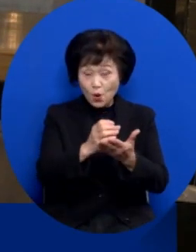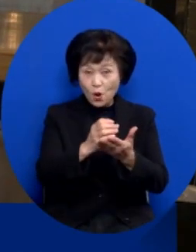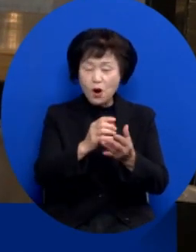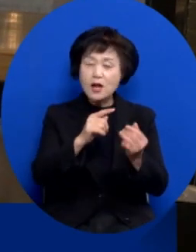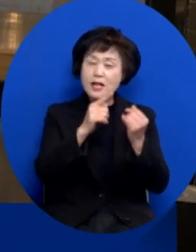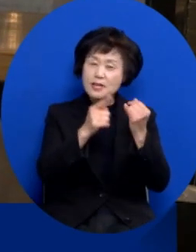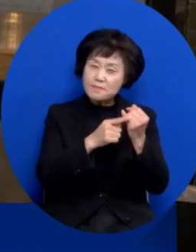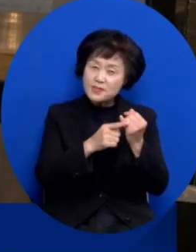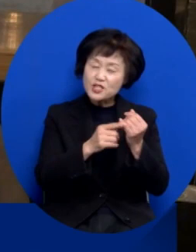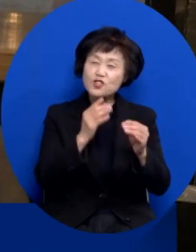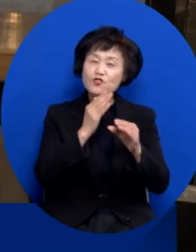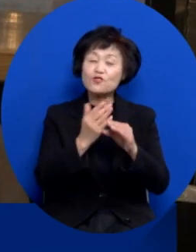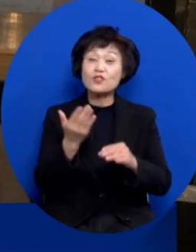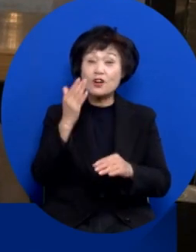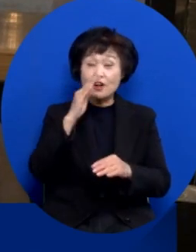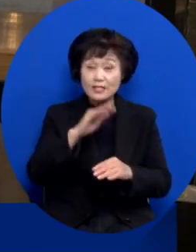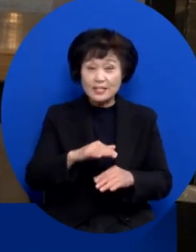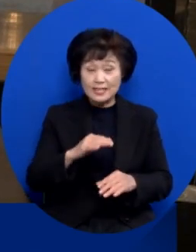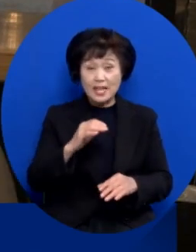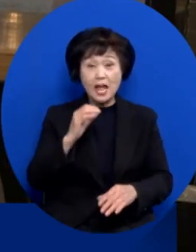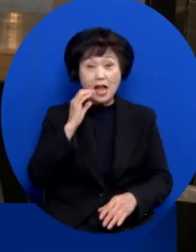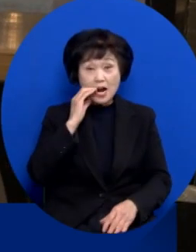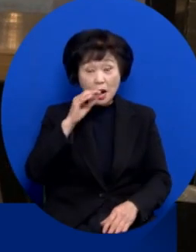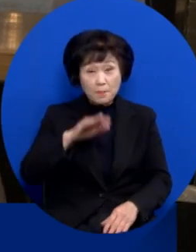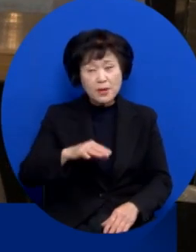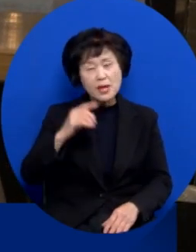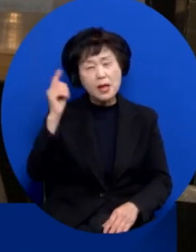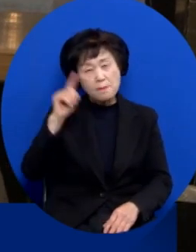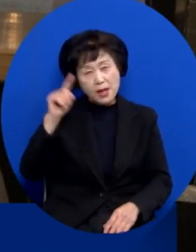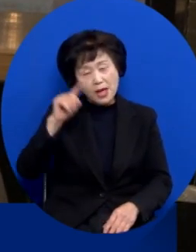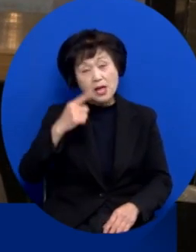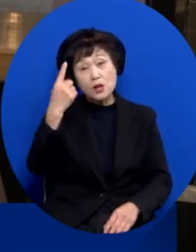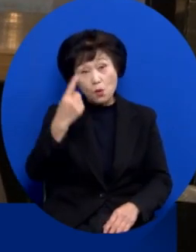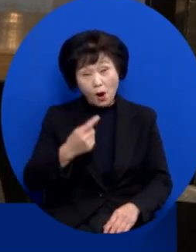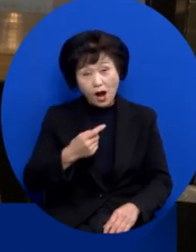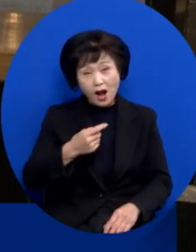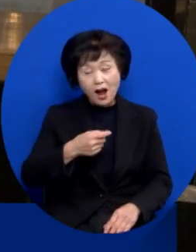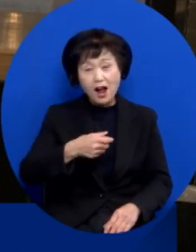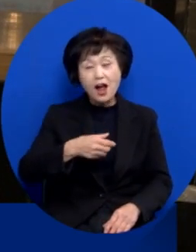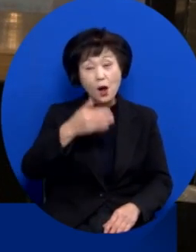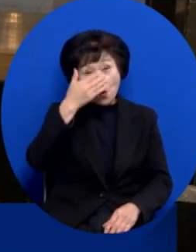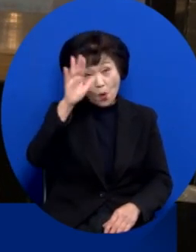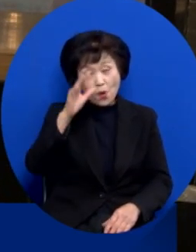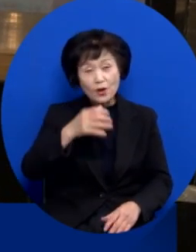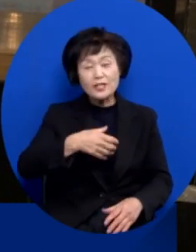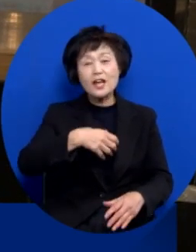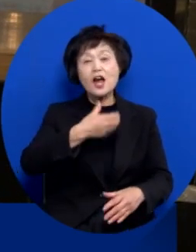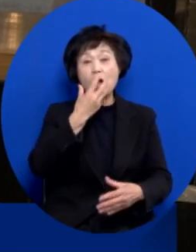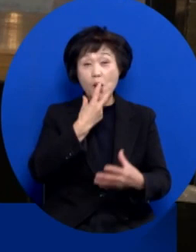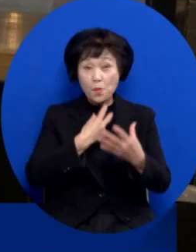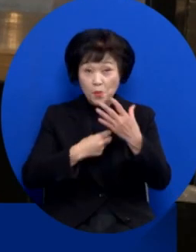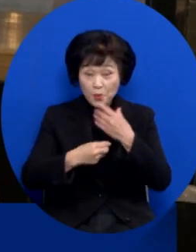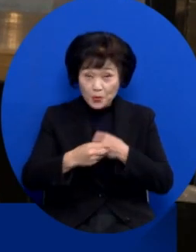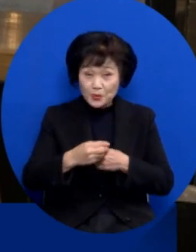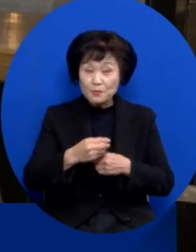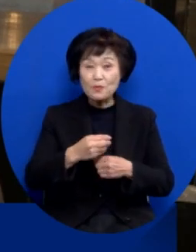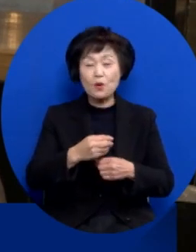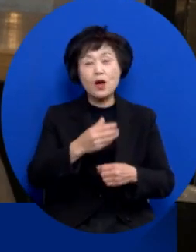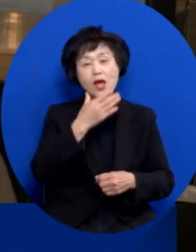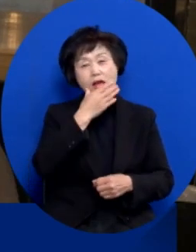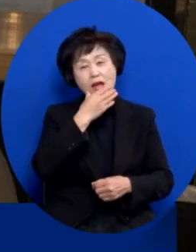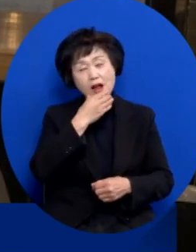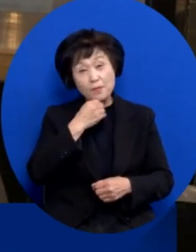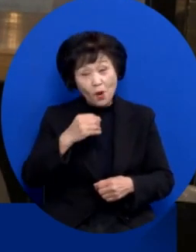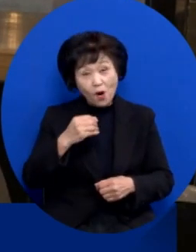산모였을 때 우리 카페에서 매일 같이 오면서 이렇게 무료 서비스 음료 받고 또 너무